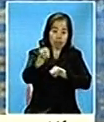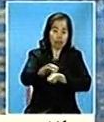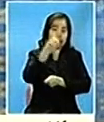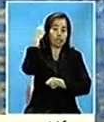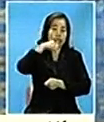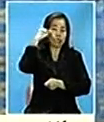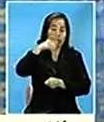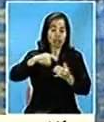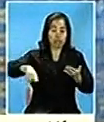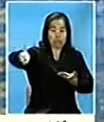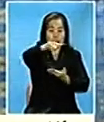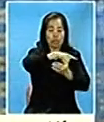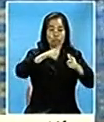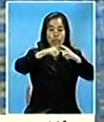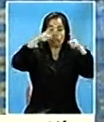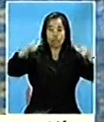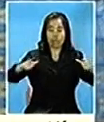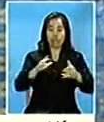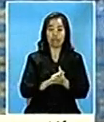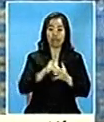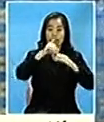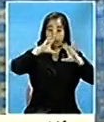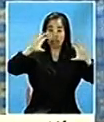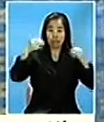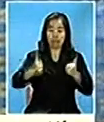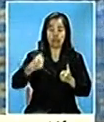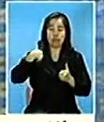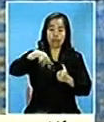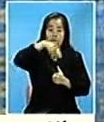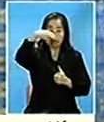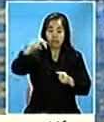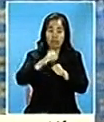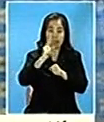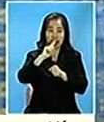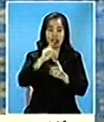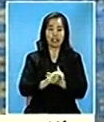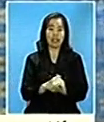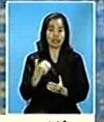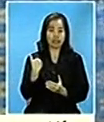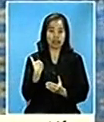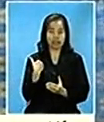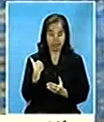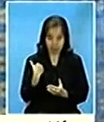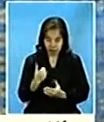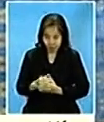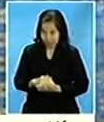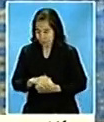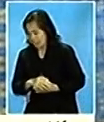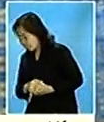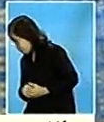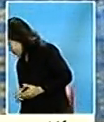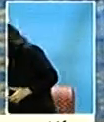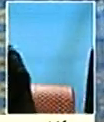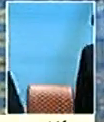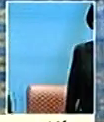ใช้พื้นที่มากและถ้าสนามกอล์ฟสวยๆเนี่ยต้องใช้เนินสวยๆบางทีต้องเช่าที่ป่าเพ